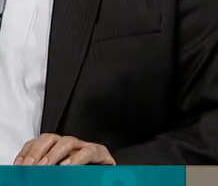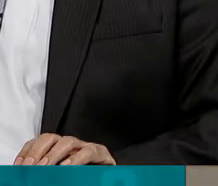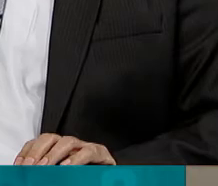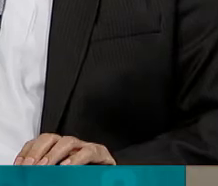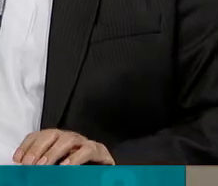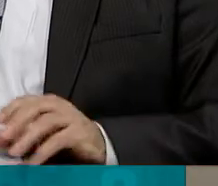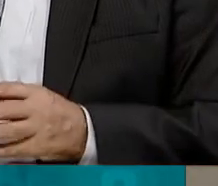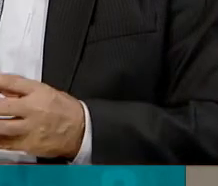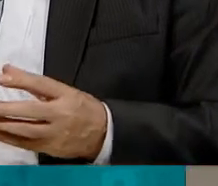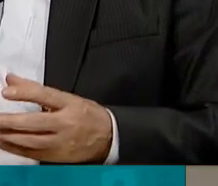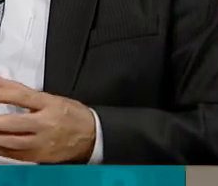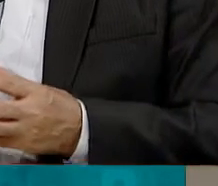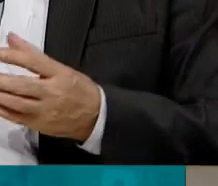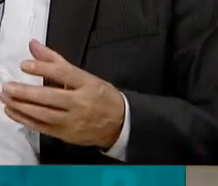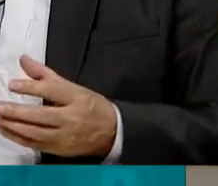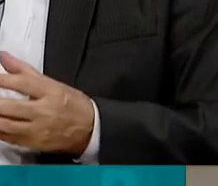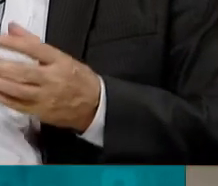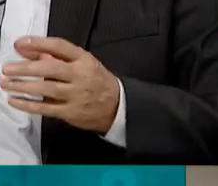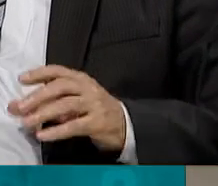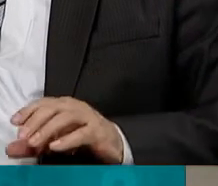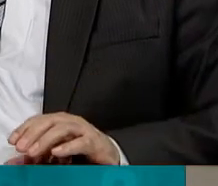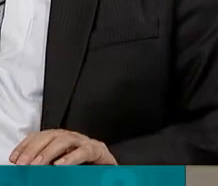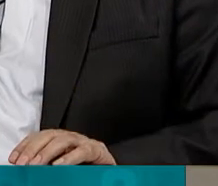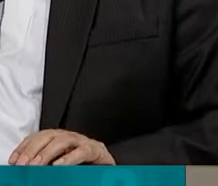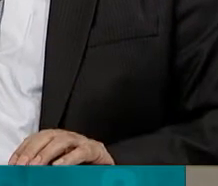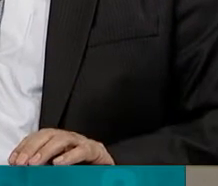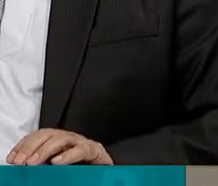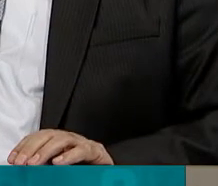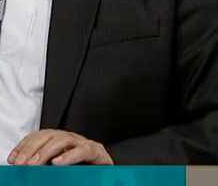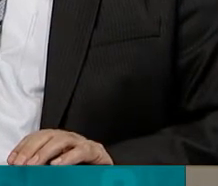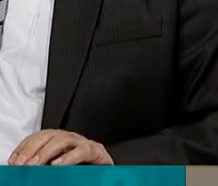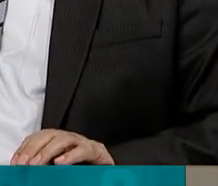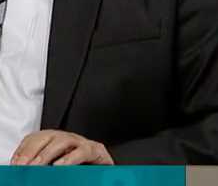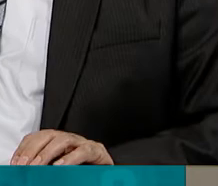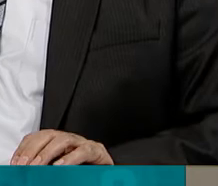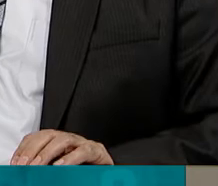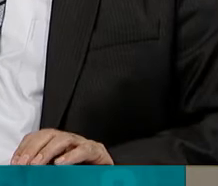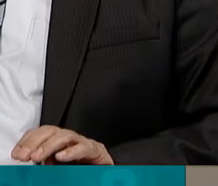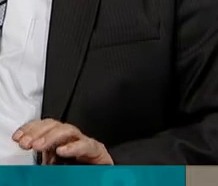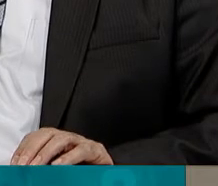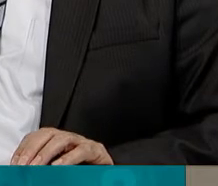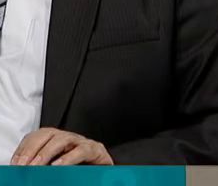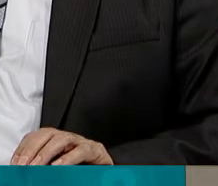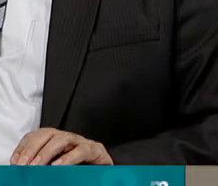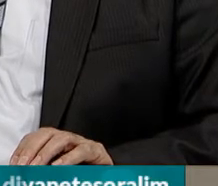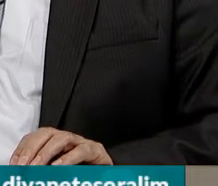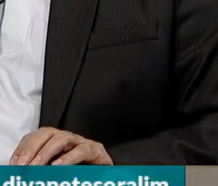ben size biraz daha böyle anlaşılır, buyurun, basit olarak söyleyeyim. Buyurun hocam. Diyorum ki Furkan Bey, bana